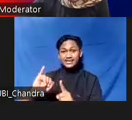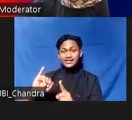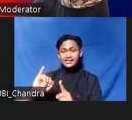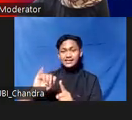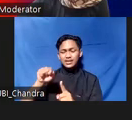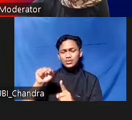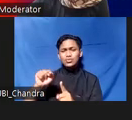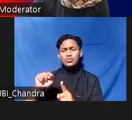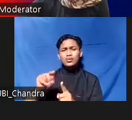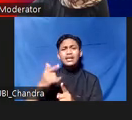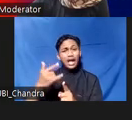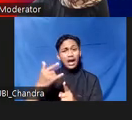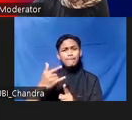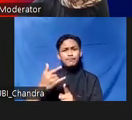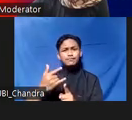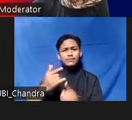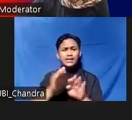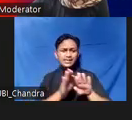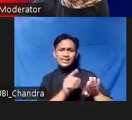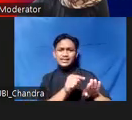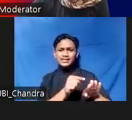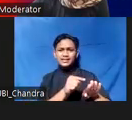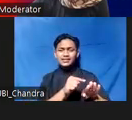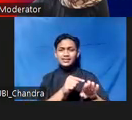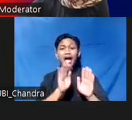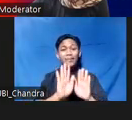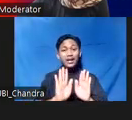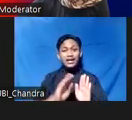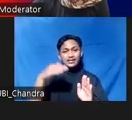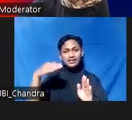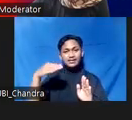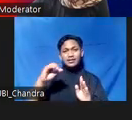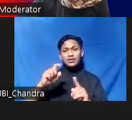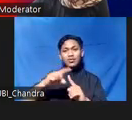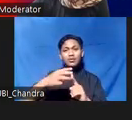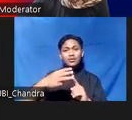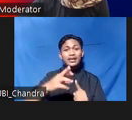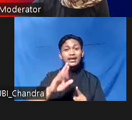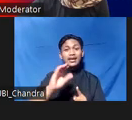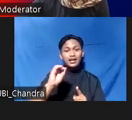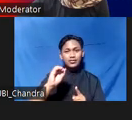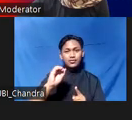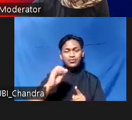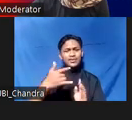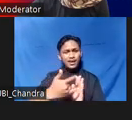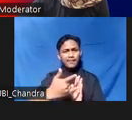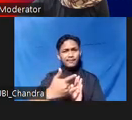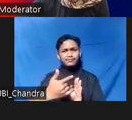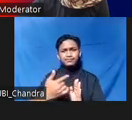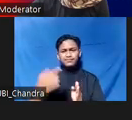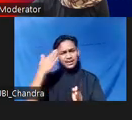Walaupun dia berbahasa Arab tapi dia tetap aturan apa namanya